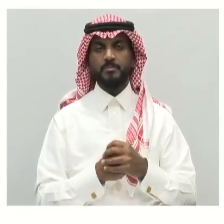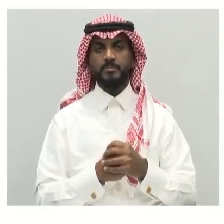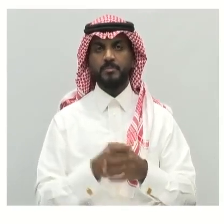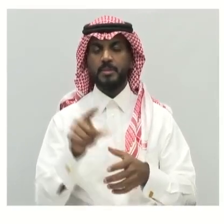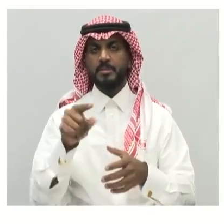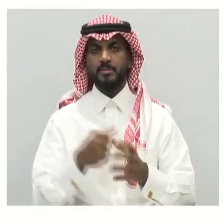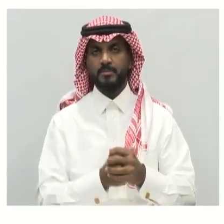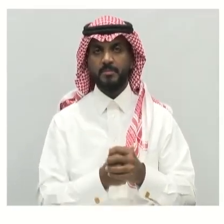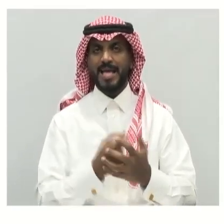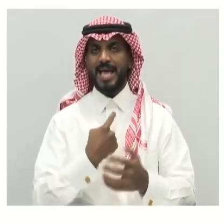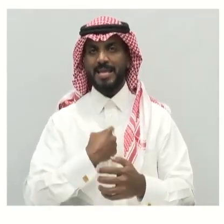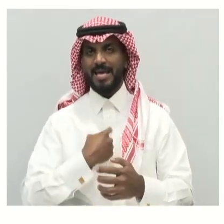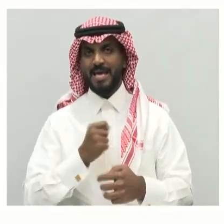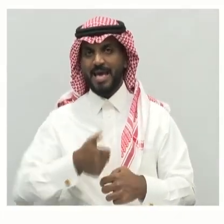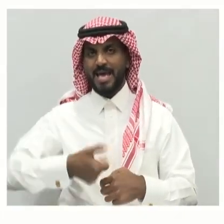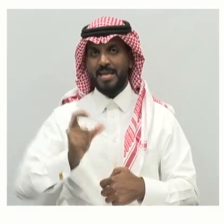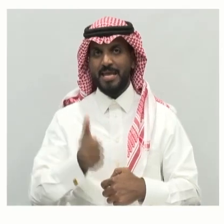احسنتم انا